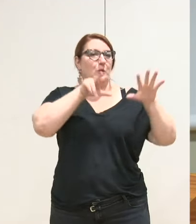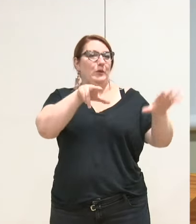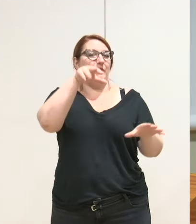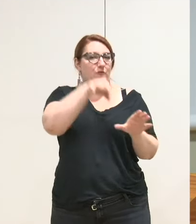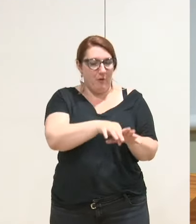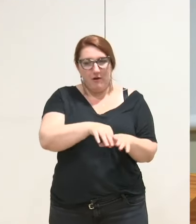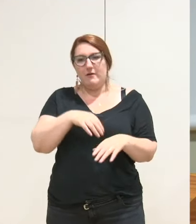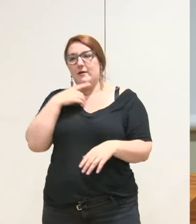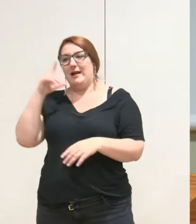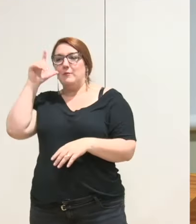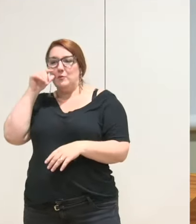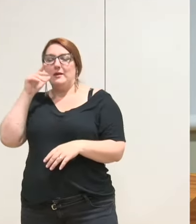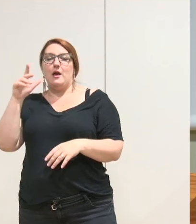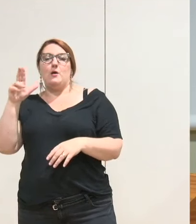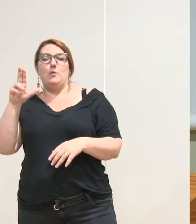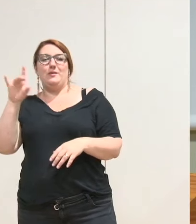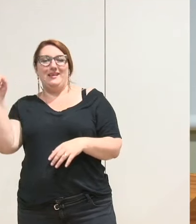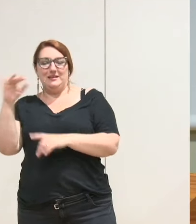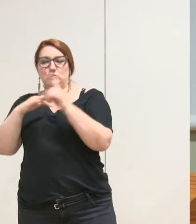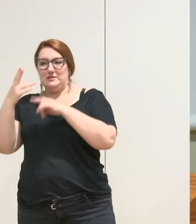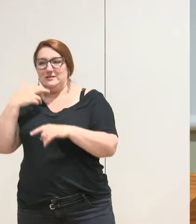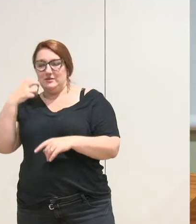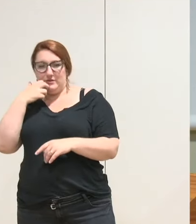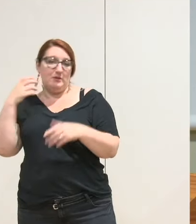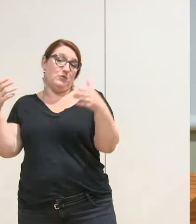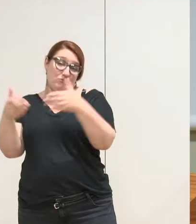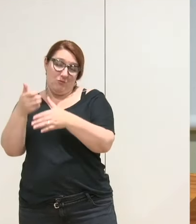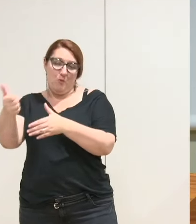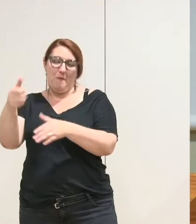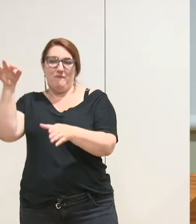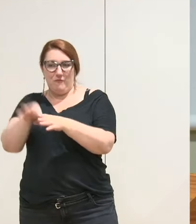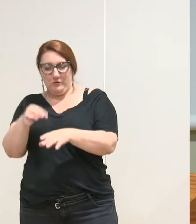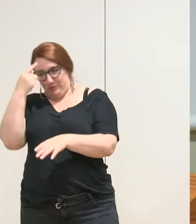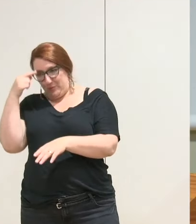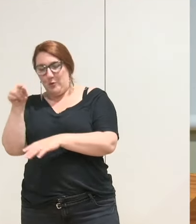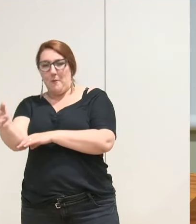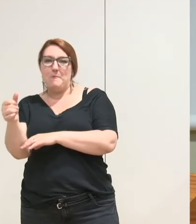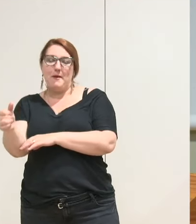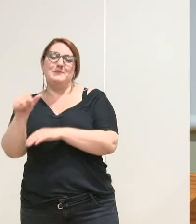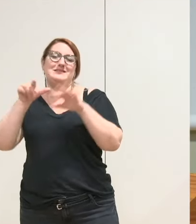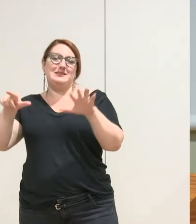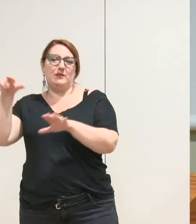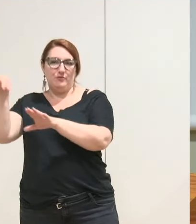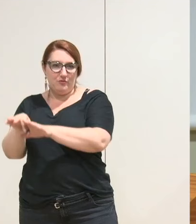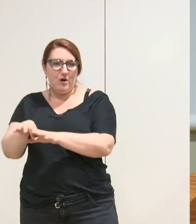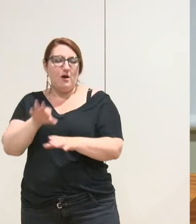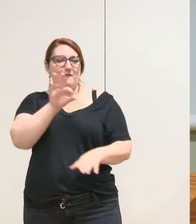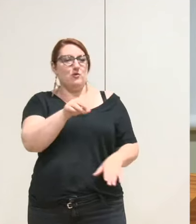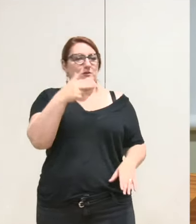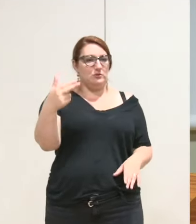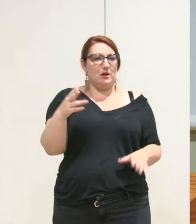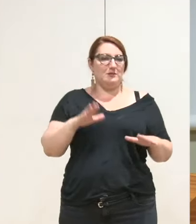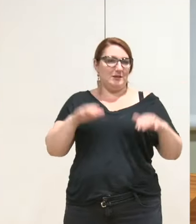républicains udi société civile les républicains UD société civile qui ont donc se voix et le Front national